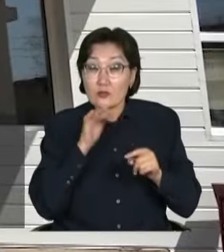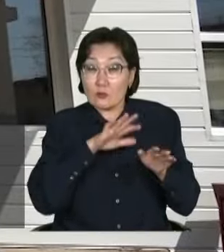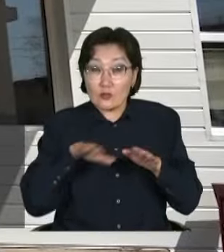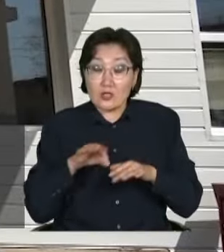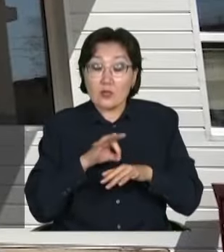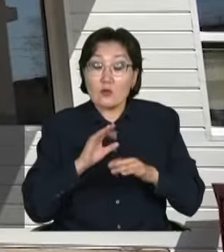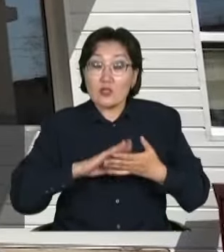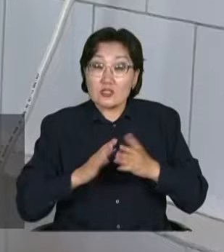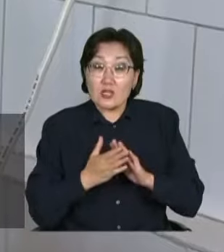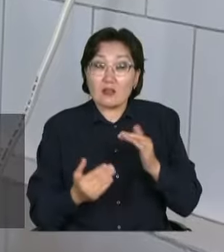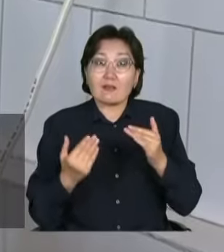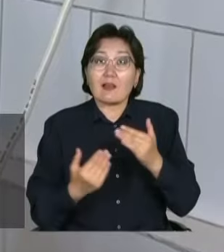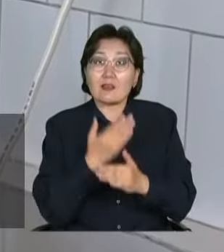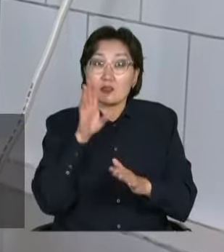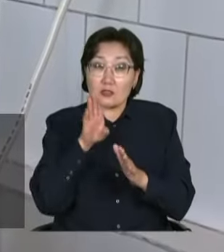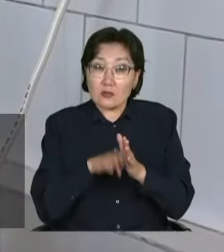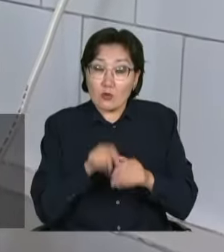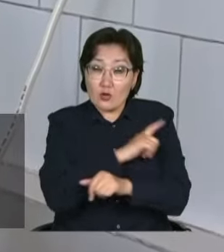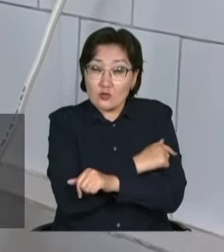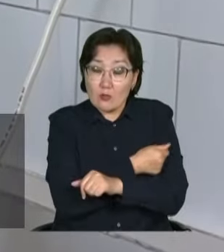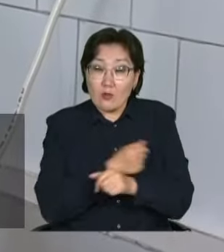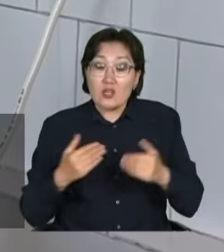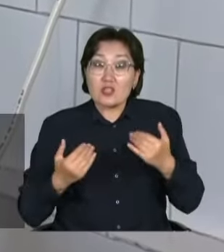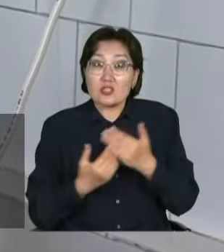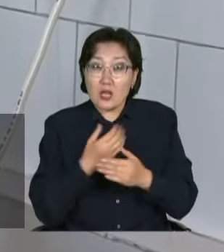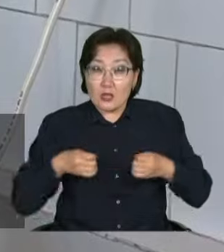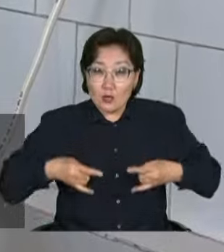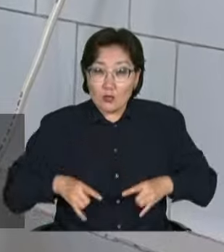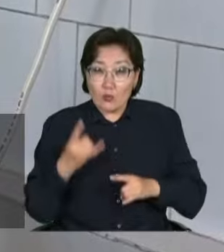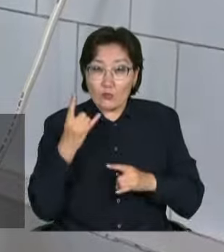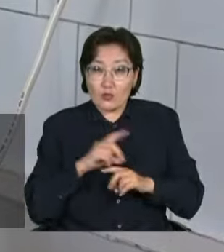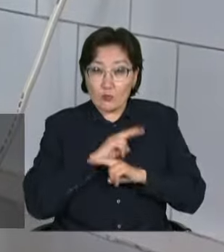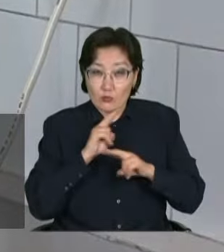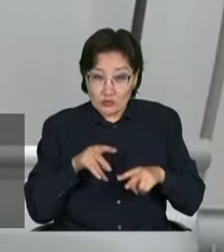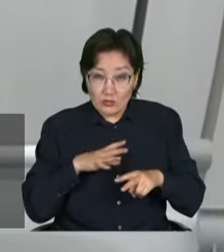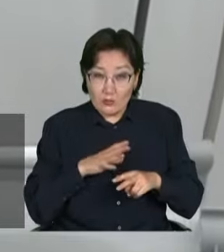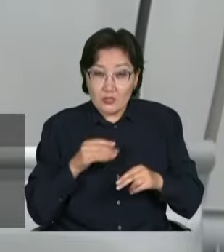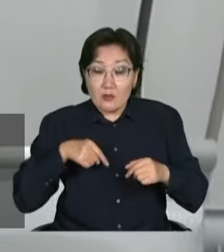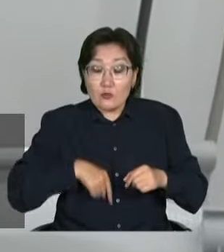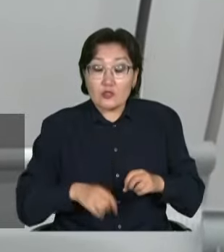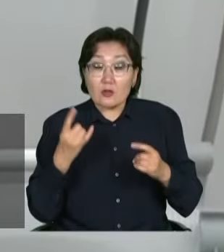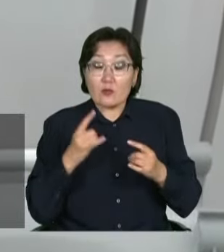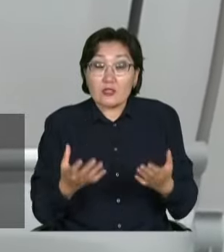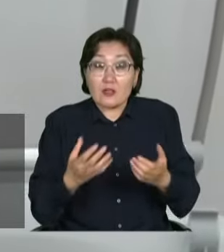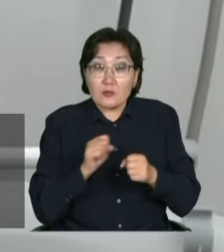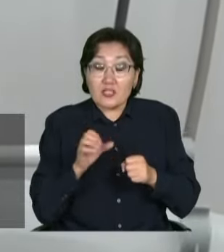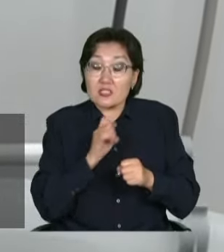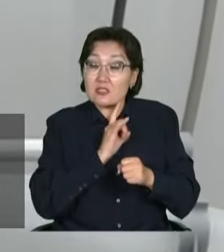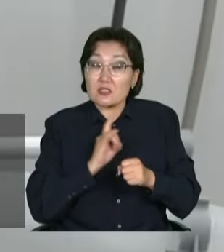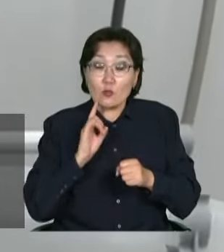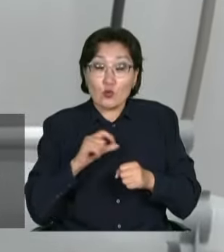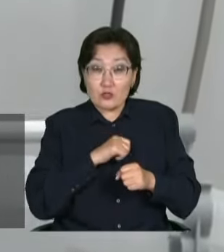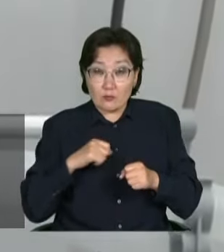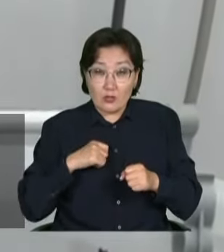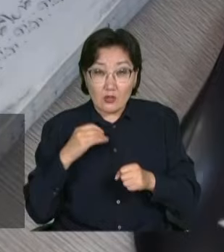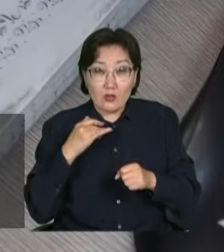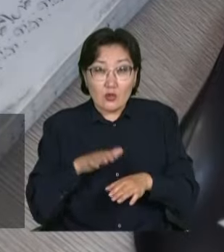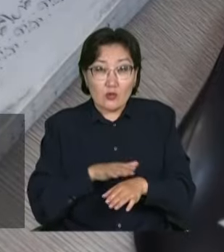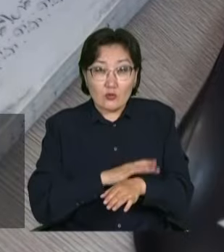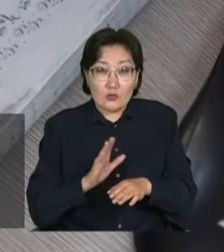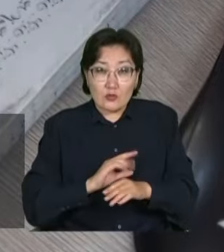науқастың жағдайы қайта нашарлап, ауруханада жаңа туған сәбиінен айырылды. Құрсағындағы баласын қолына алмаған әйелдің өзі де көп замай